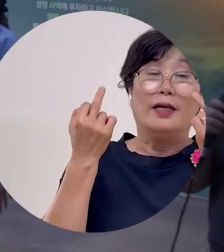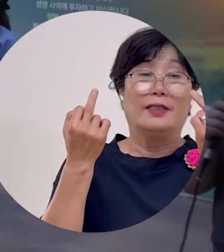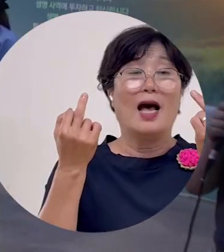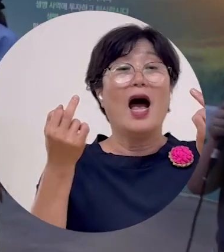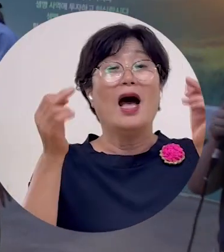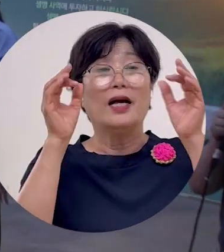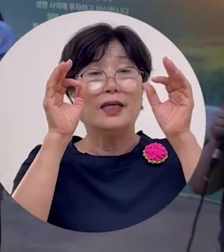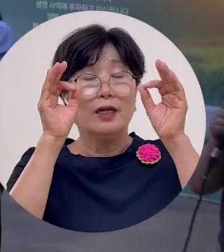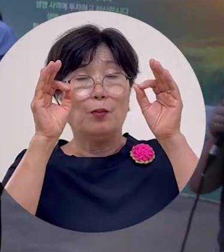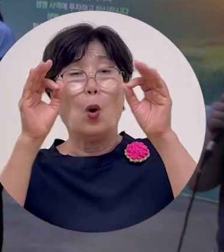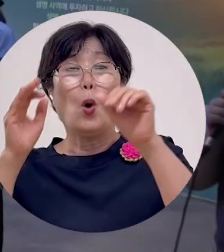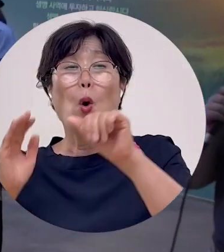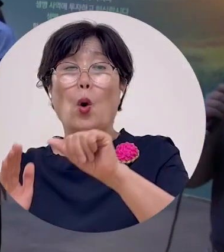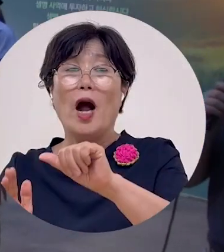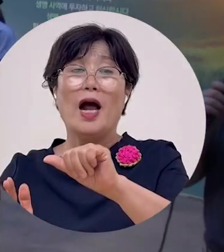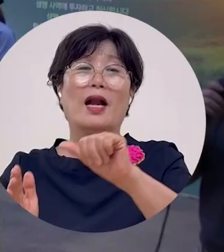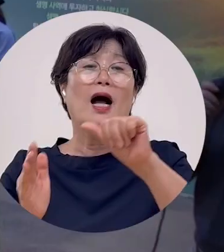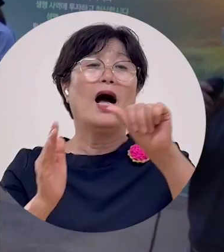들어 산을